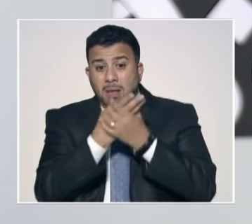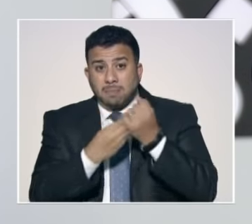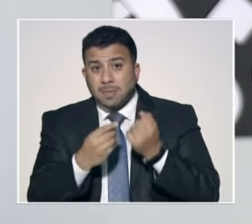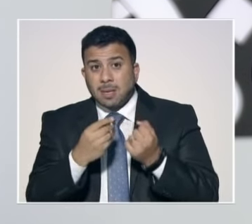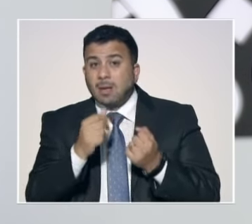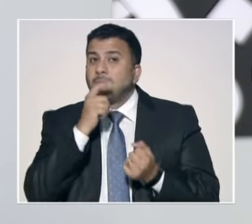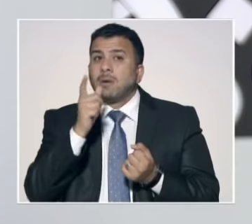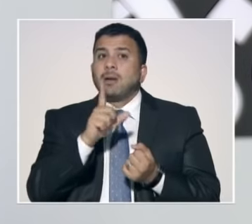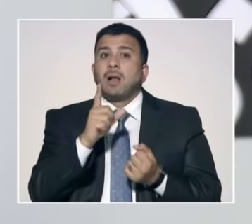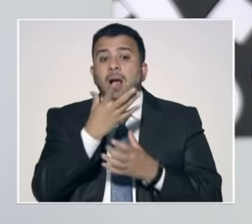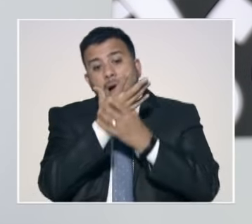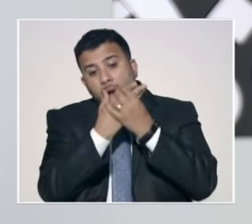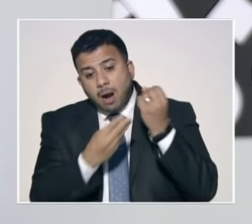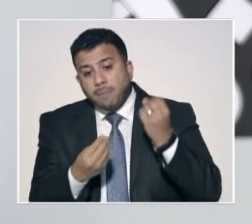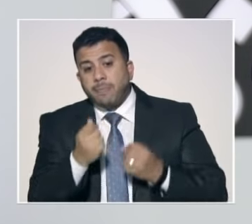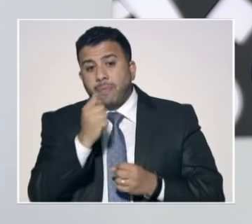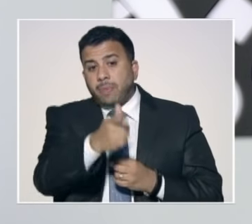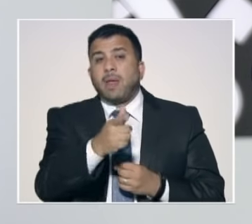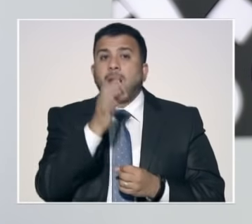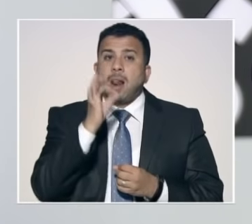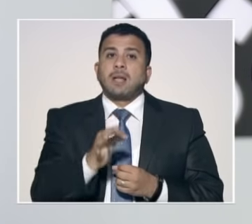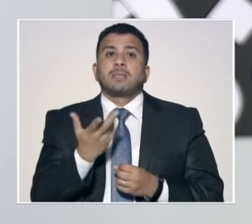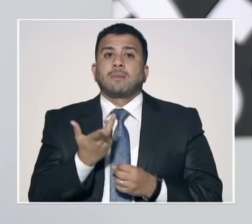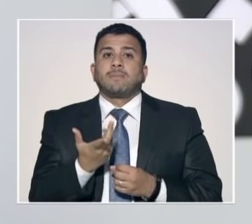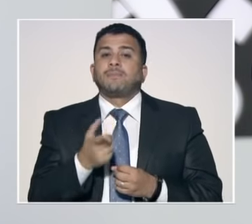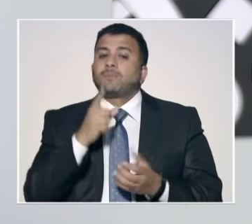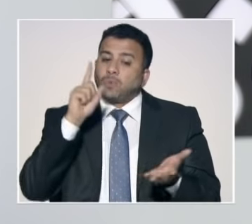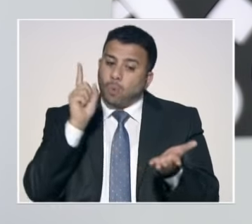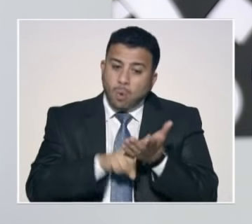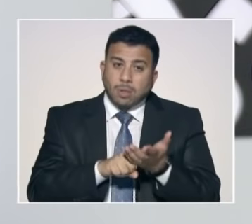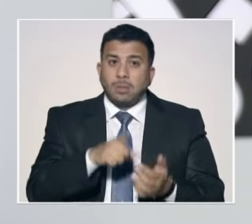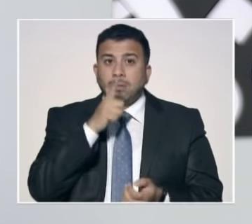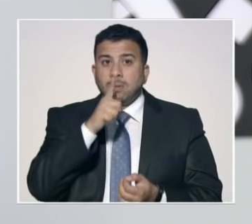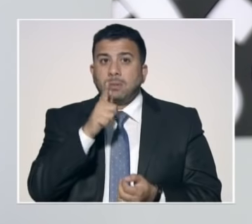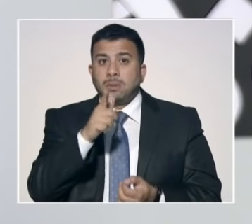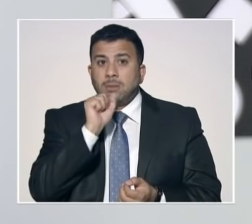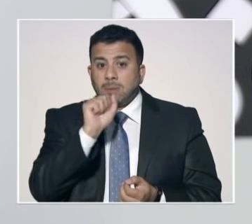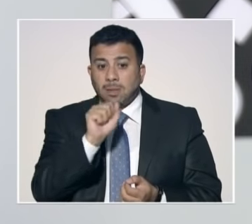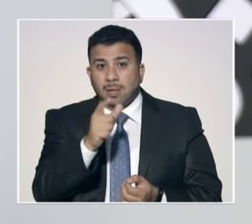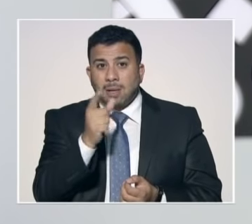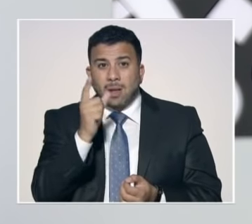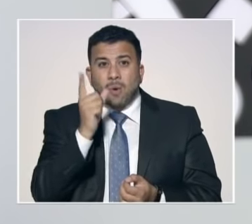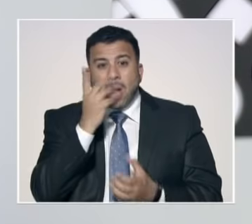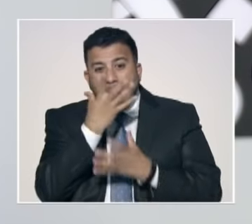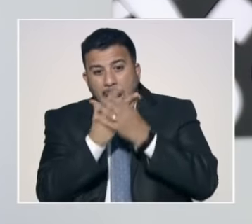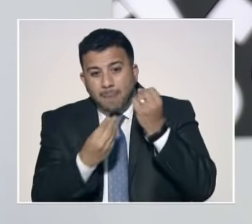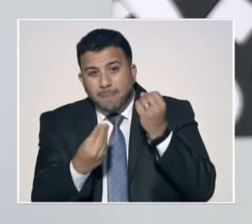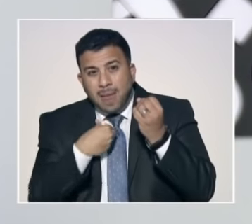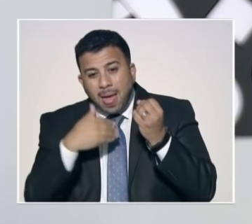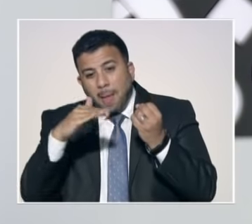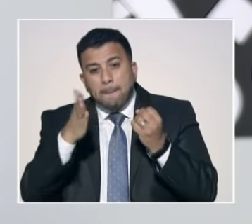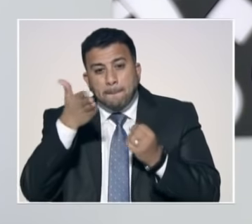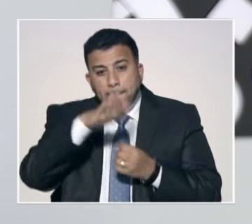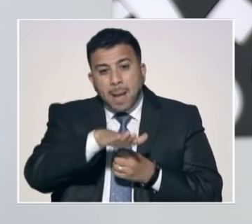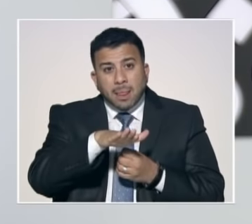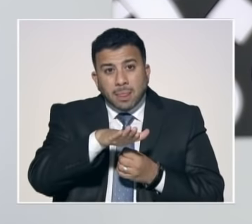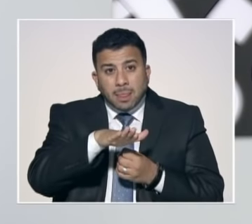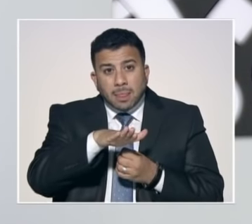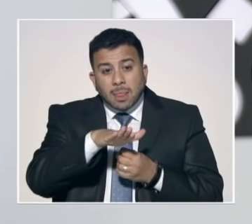فإنه يجب عليه أن يعطي ابنه. ولذلك الآن الواجب عليه أن يعزل حصة هذا الولد ويعطيها